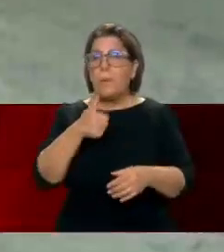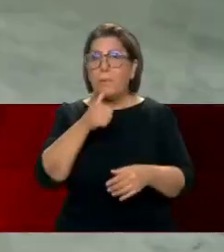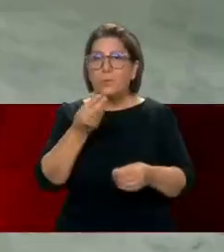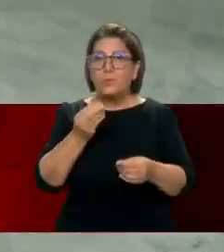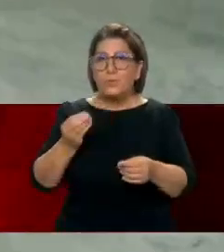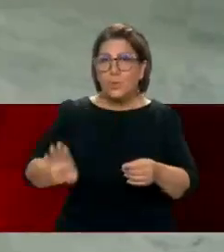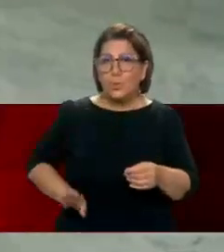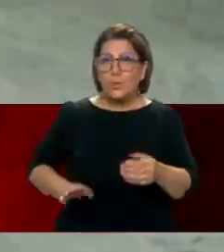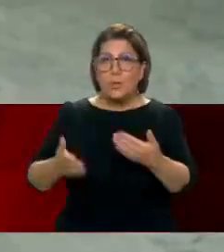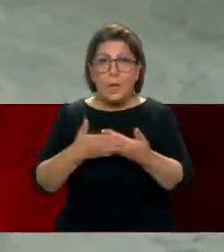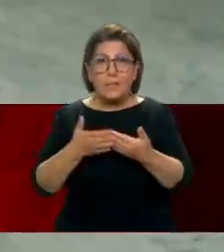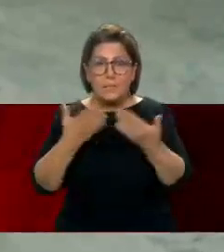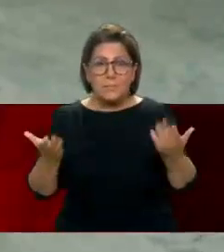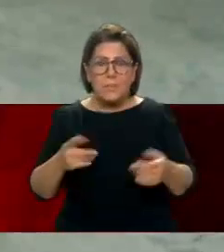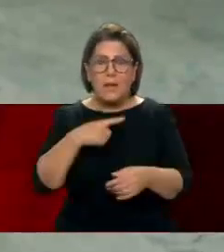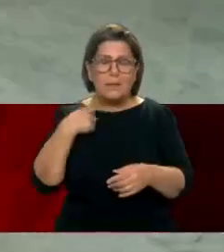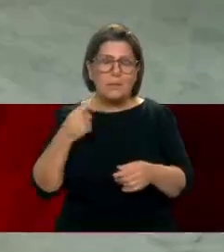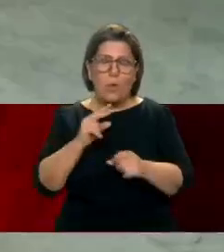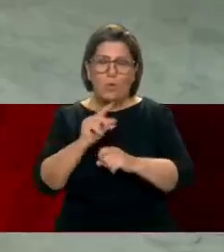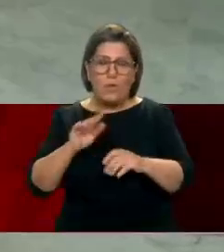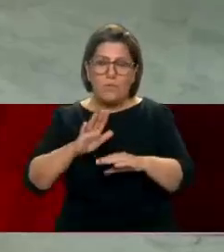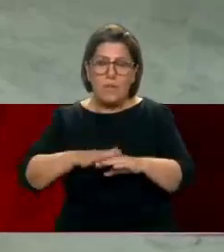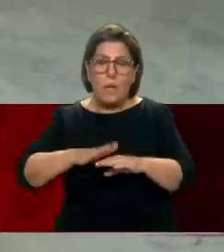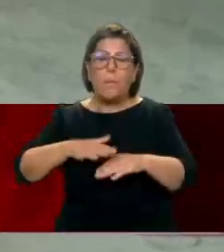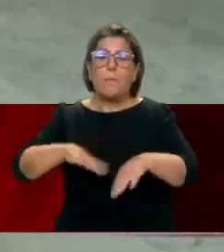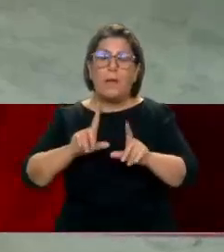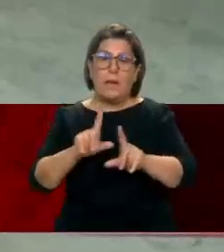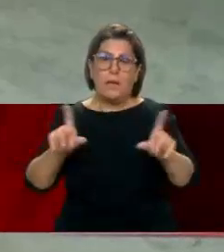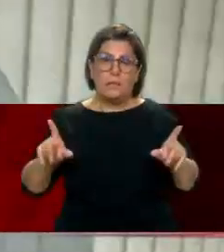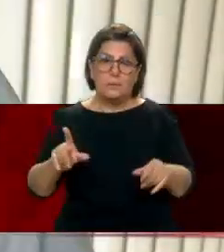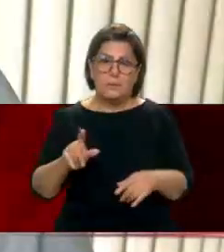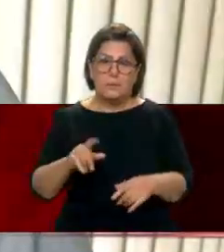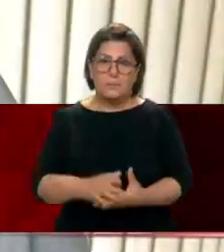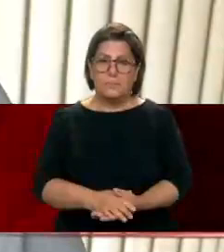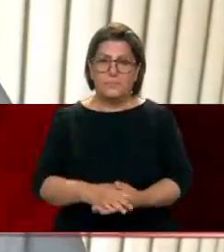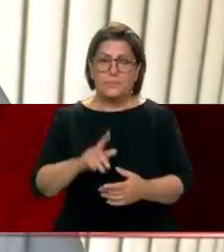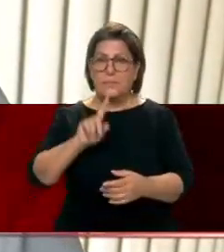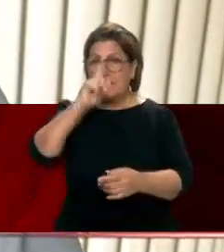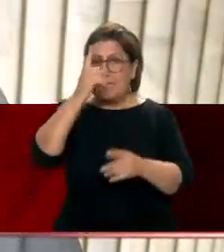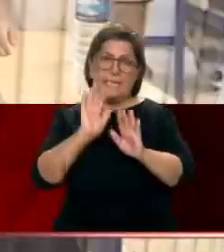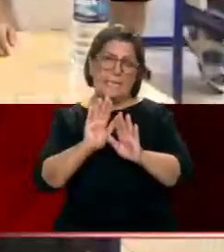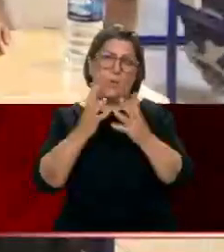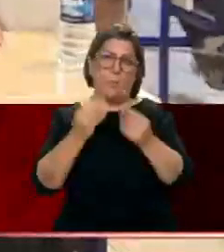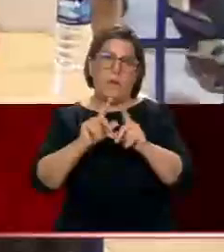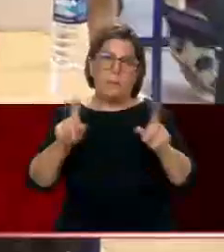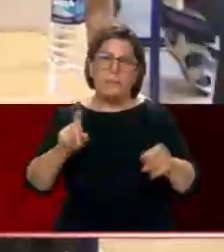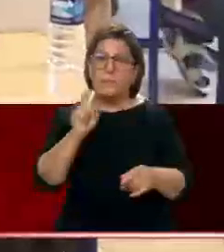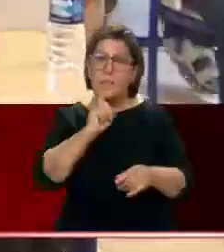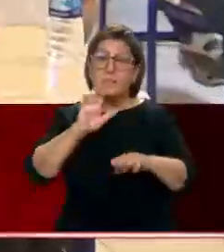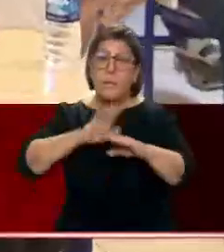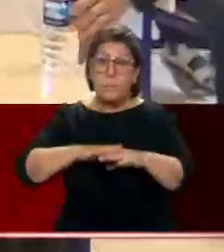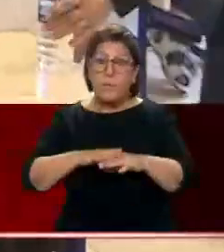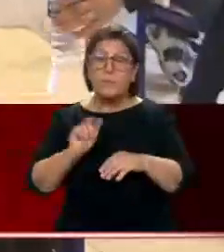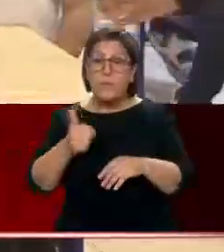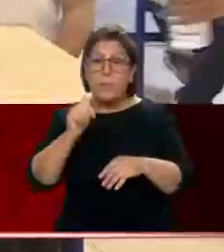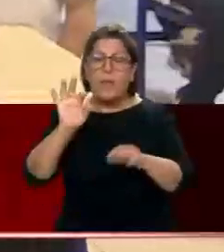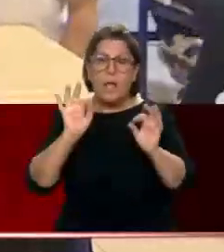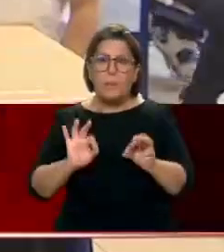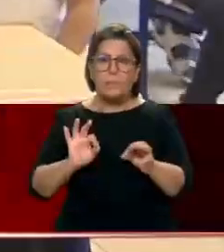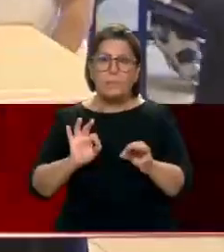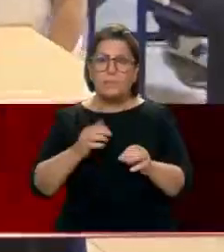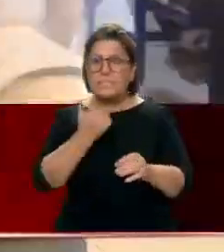çocuğuna yardım etmeli ama asla ödevini yapmamalı diyor uzmanlar. Sadece destek olmalıyız. Yanlış yaptıkları zaman da hemen